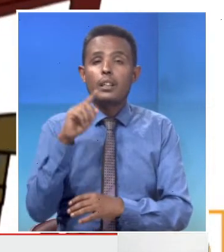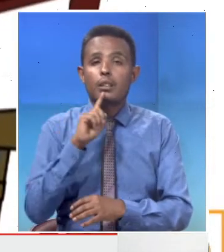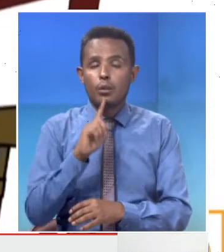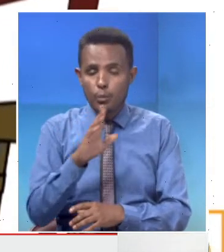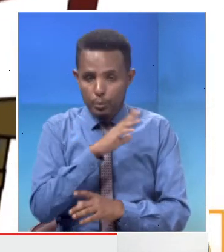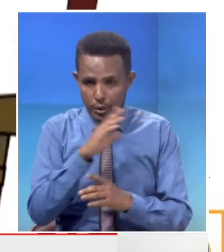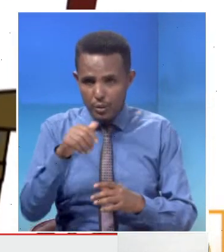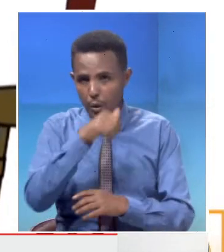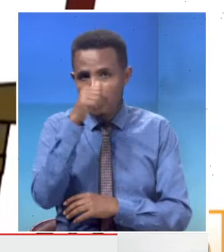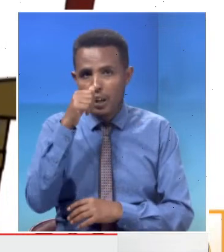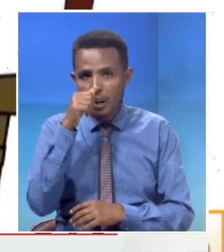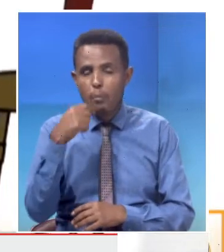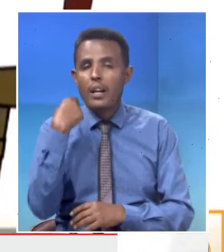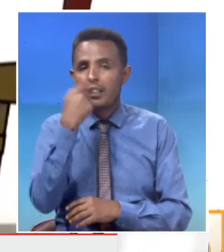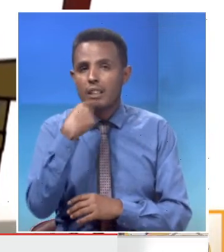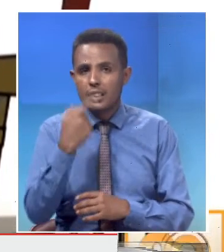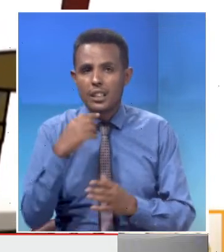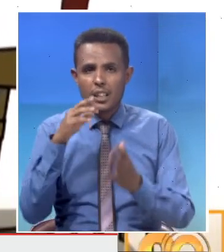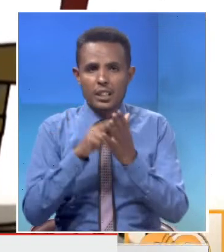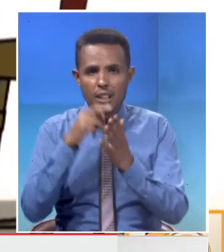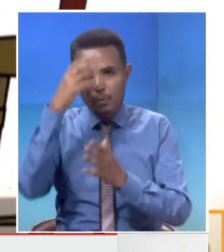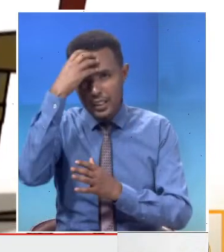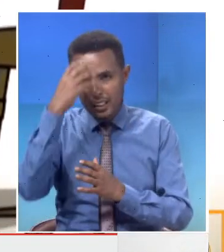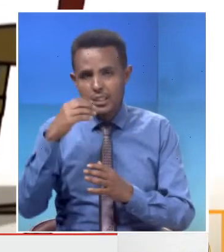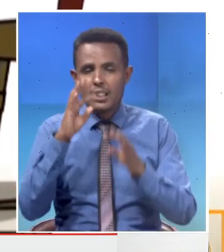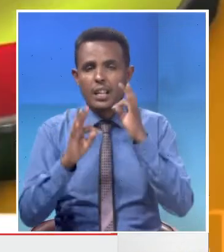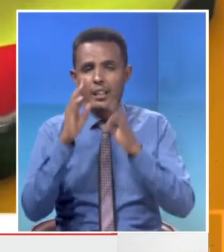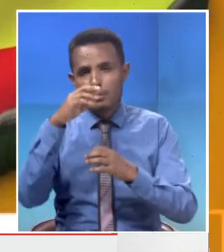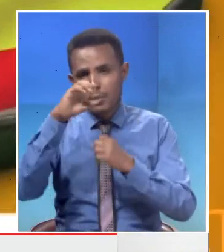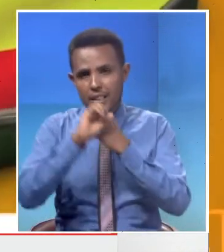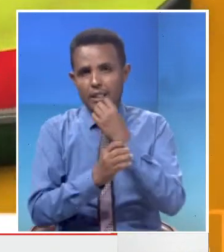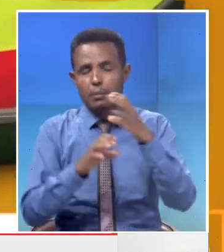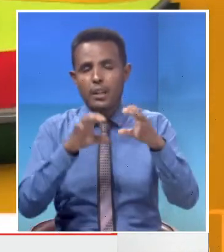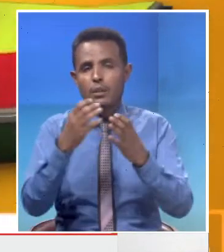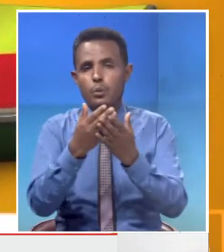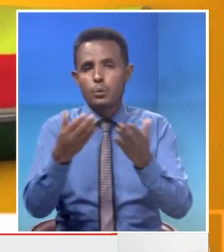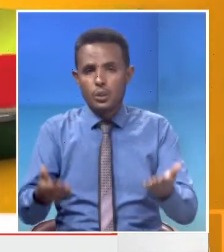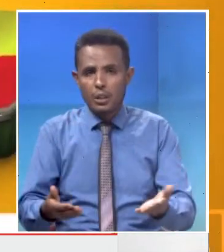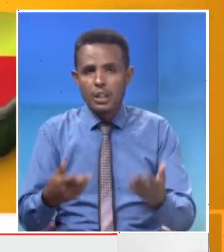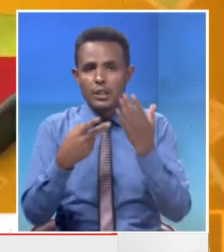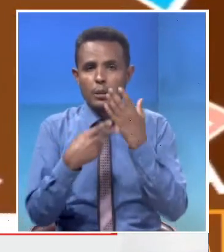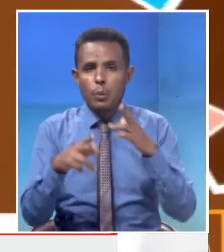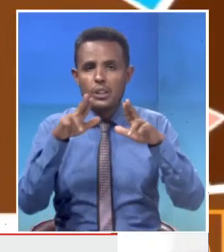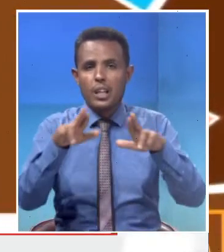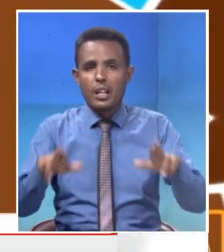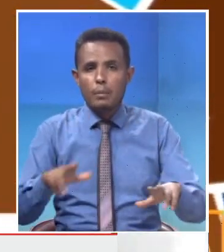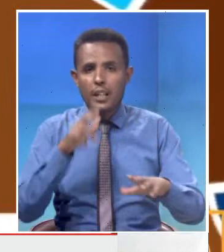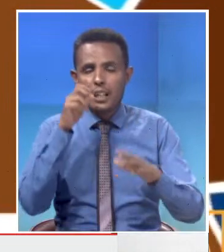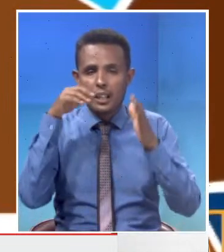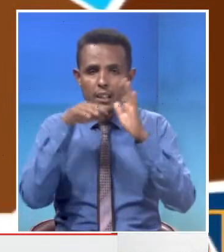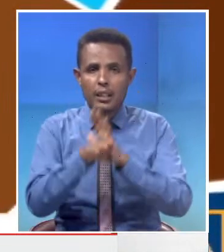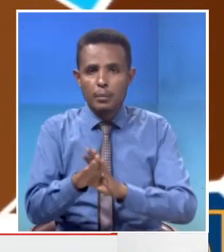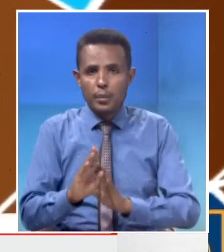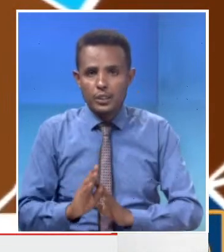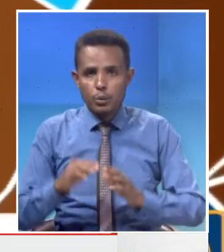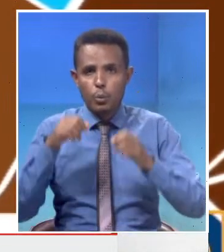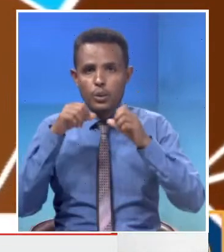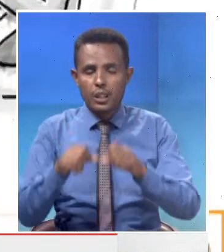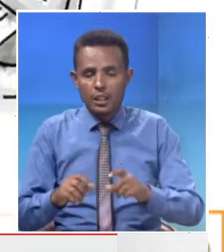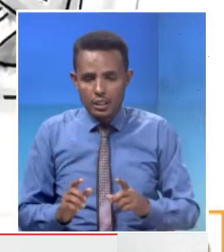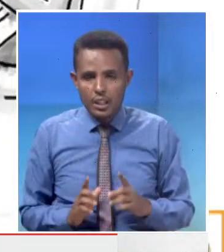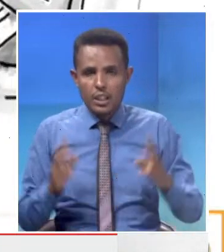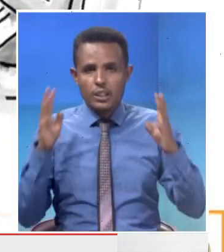ኢትዮጵያ ማንነትን፣ ቋንቋን፣ ህገ መንግስታዊና ታሪክን መሰረት ባደረጉ ጉዳዮች የፖለቲካ አለመረጋጋት ውስጥ ከገባች ቆይታለች።